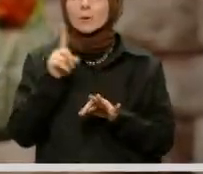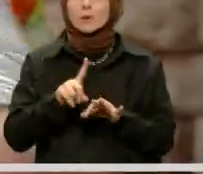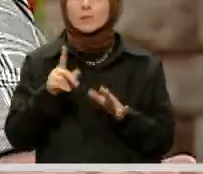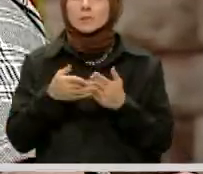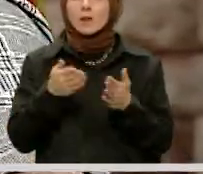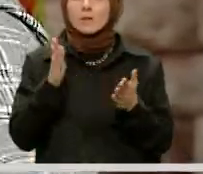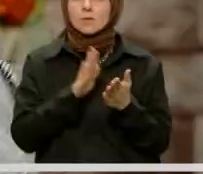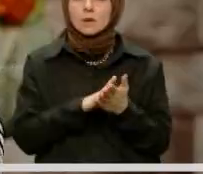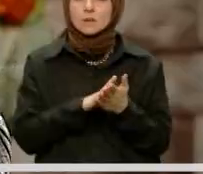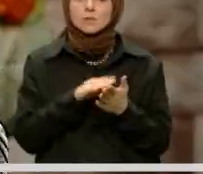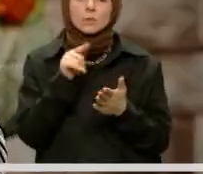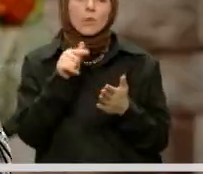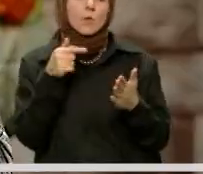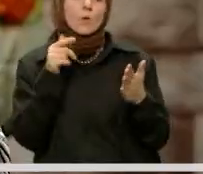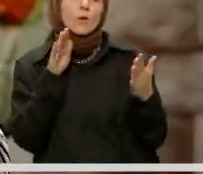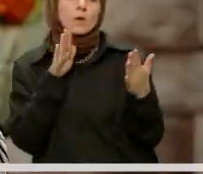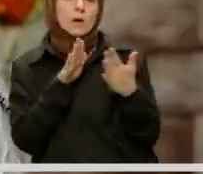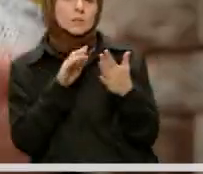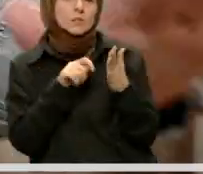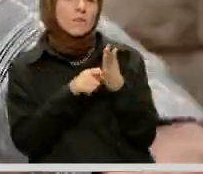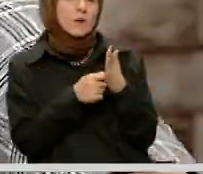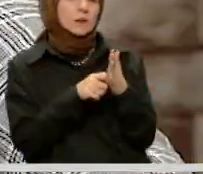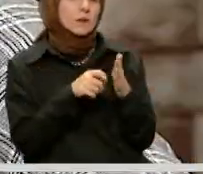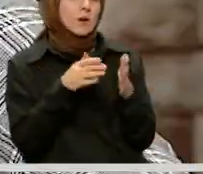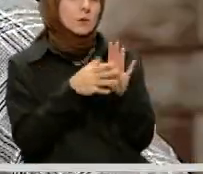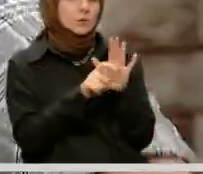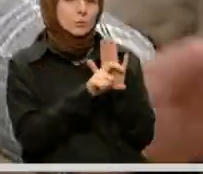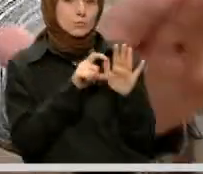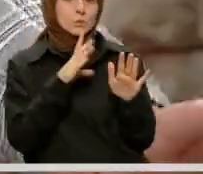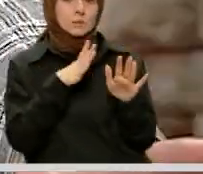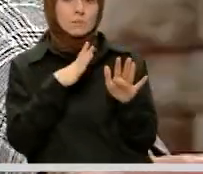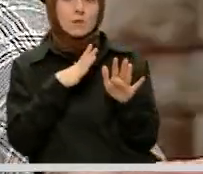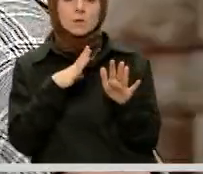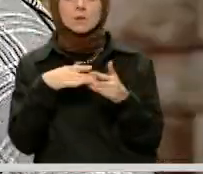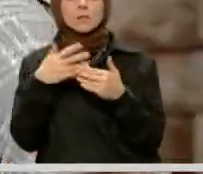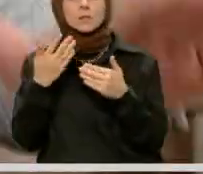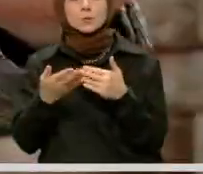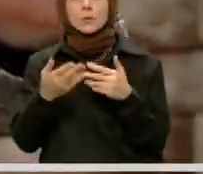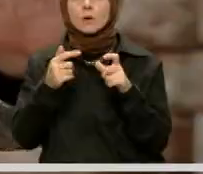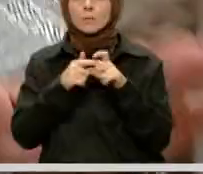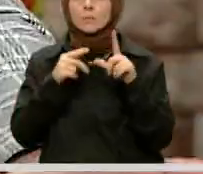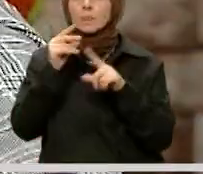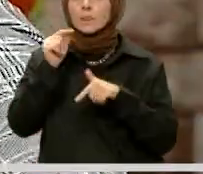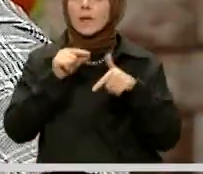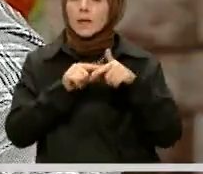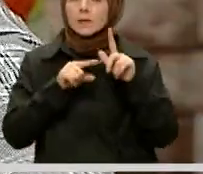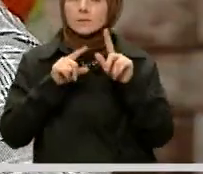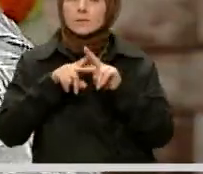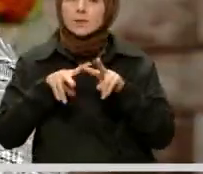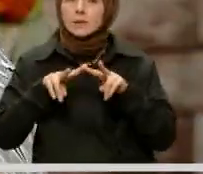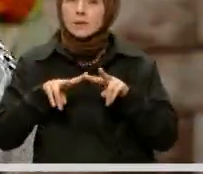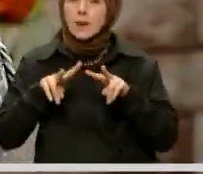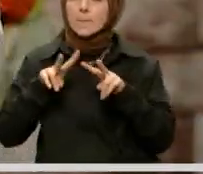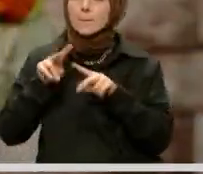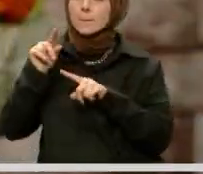açtık, karşı tarafta burada Fatiha var. Hemen ikinci sayfada Elif, la, mim, zâlikel kitâbü lâ raybe